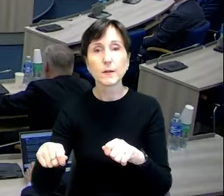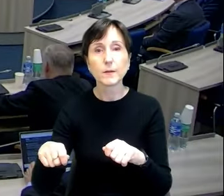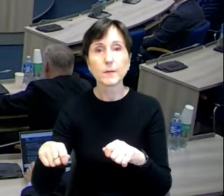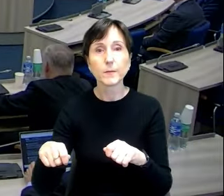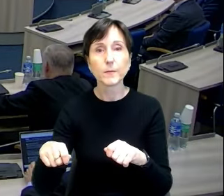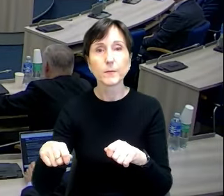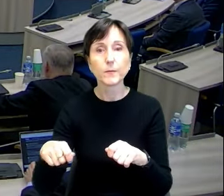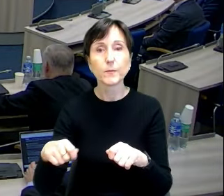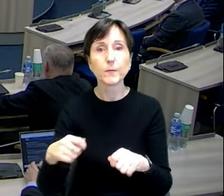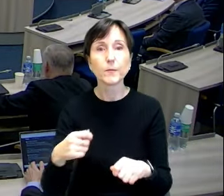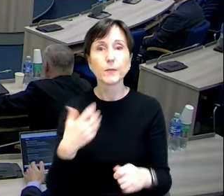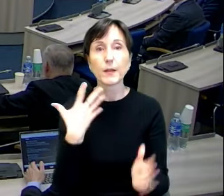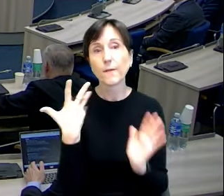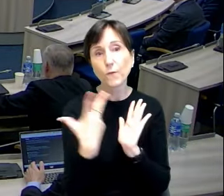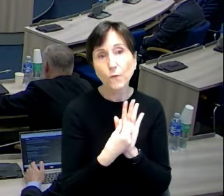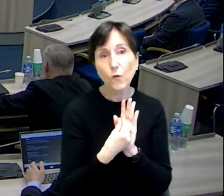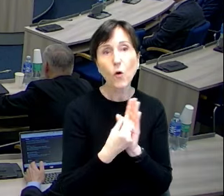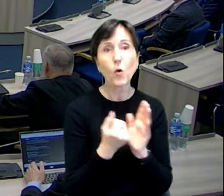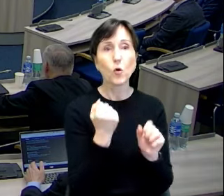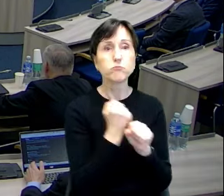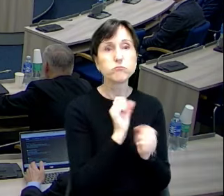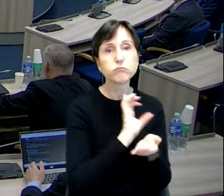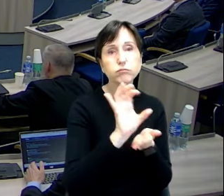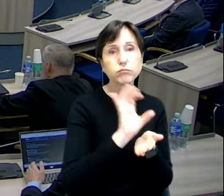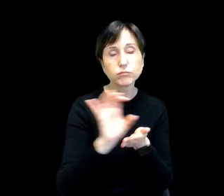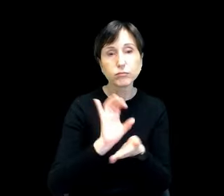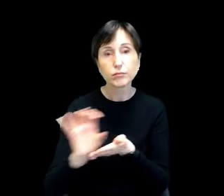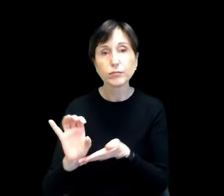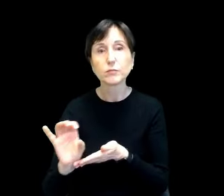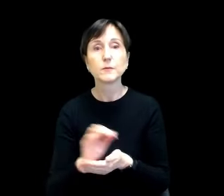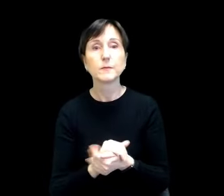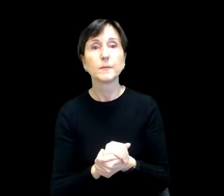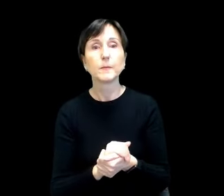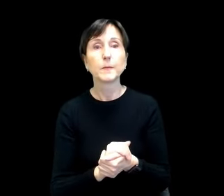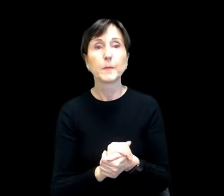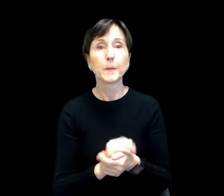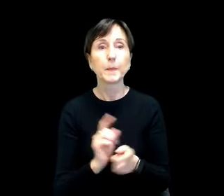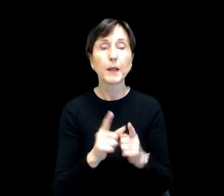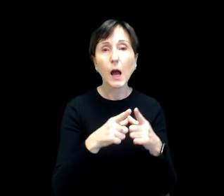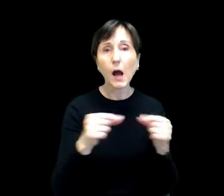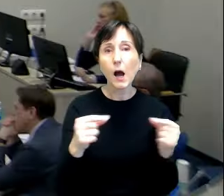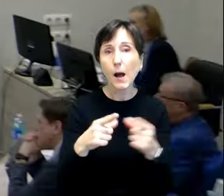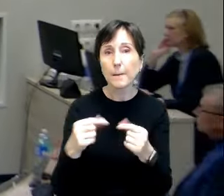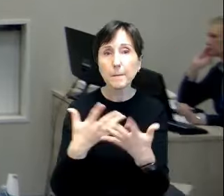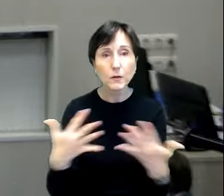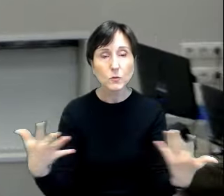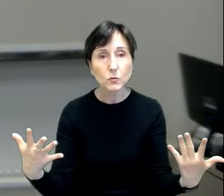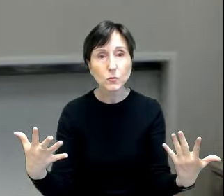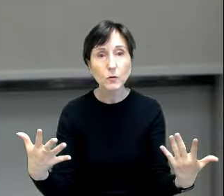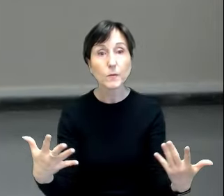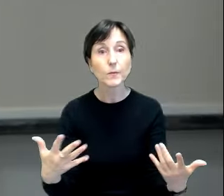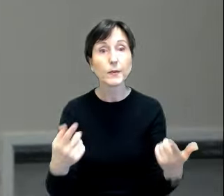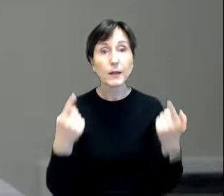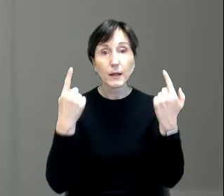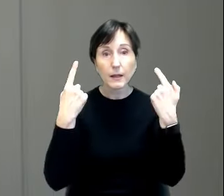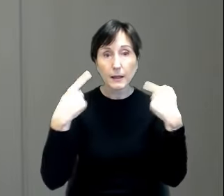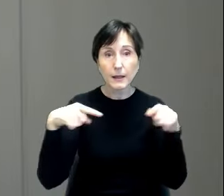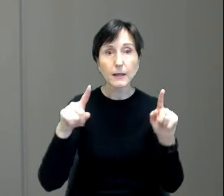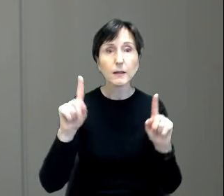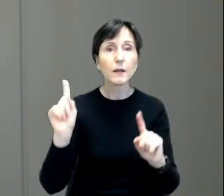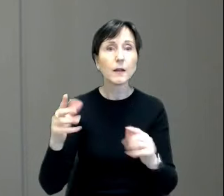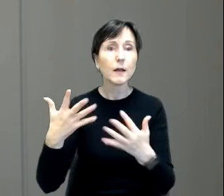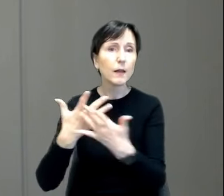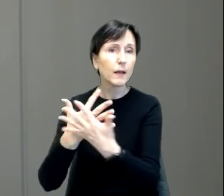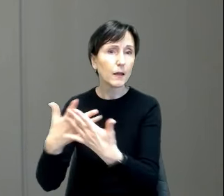kūrybos sakykim darbais rodančių amatus o kiti įvairia kita